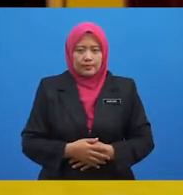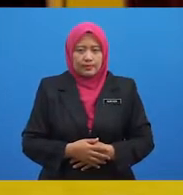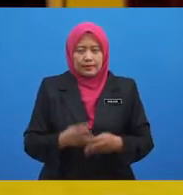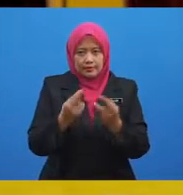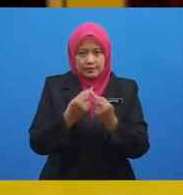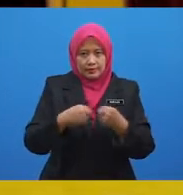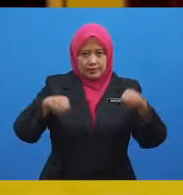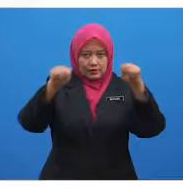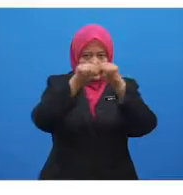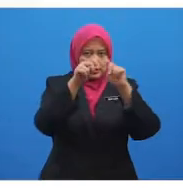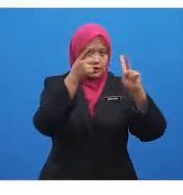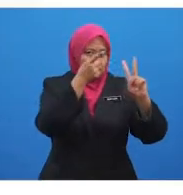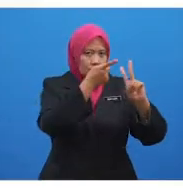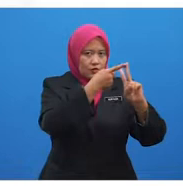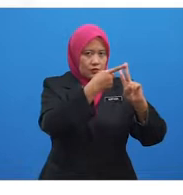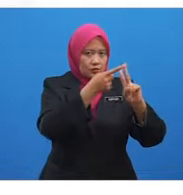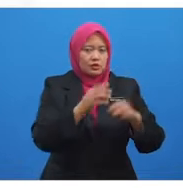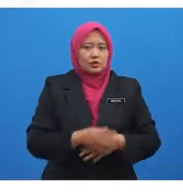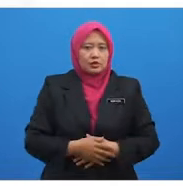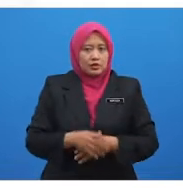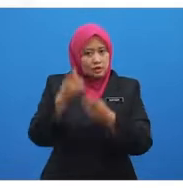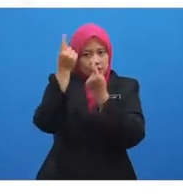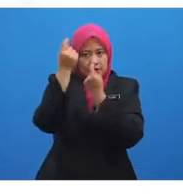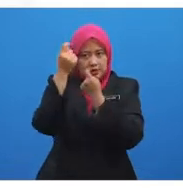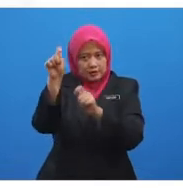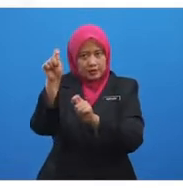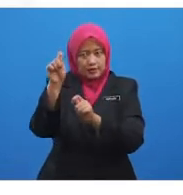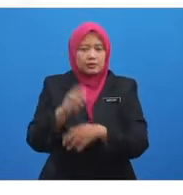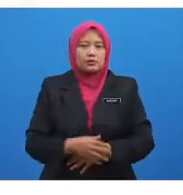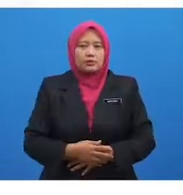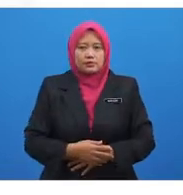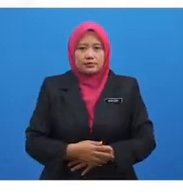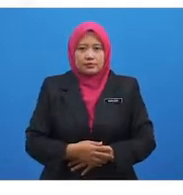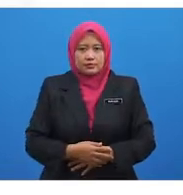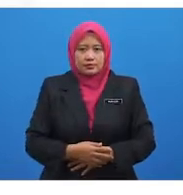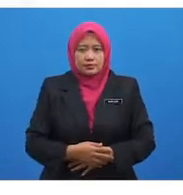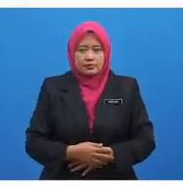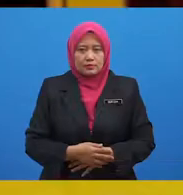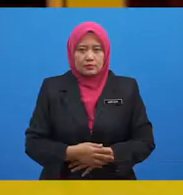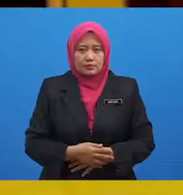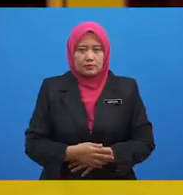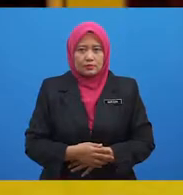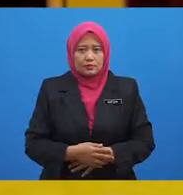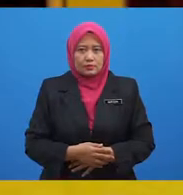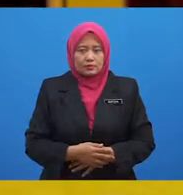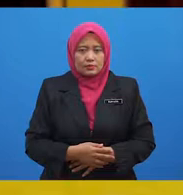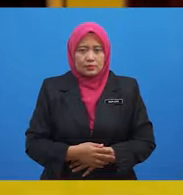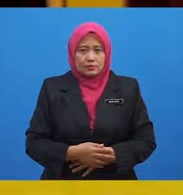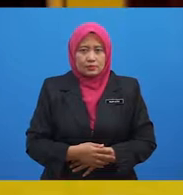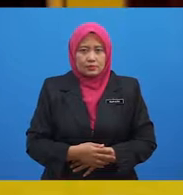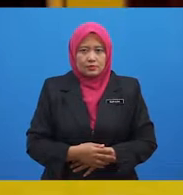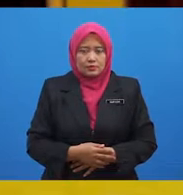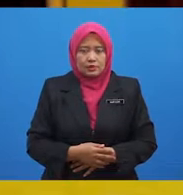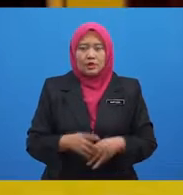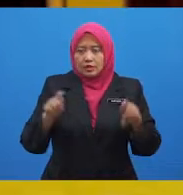Nilai yang kedua pula ialah nilai ketaatan. Nilai ini bukan sahaja dapat dilihat melalui